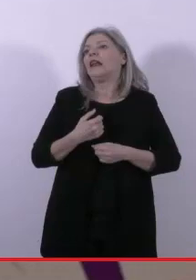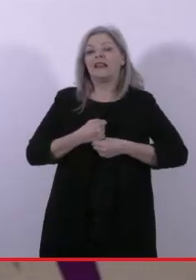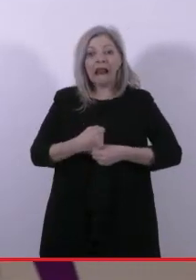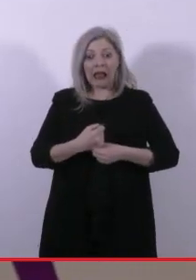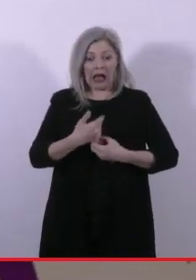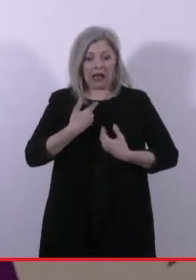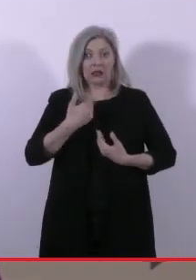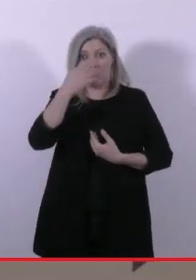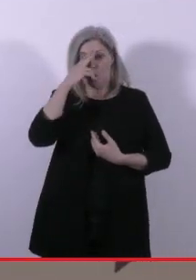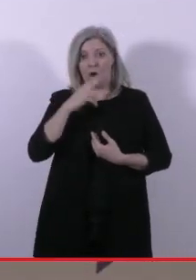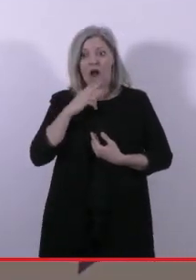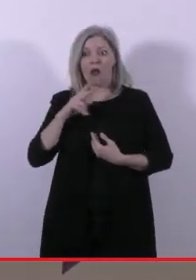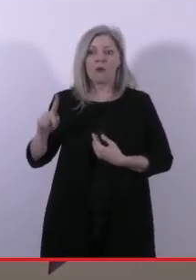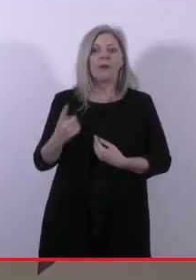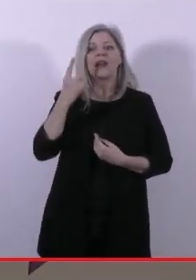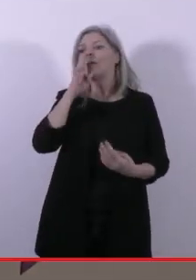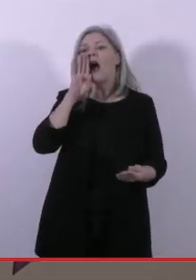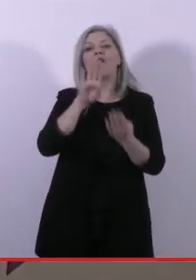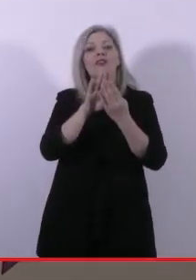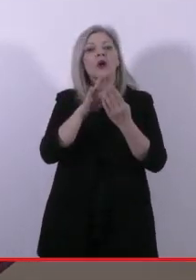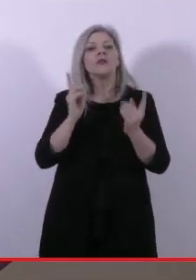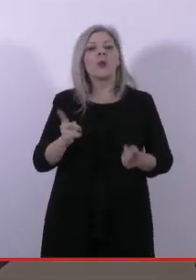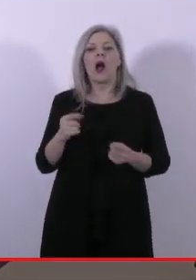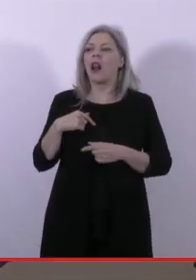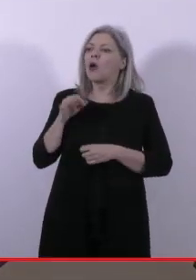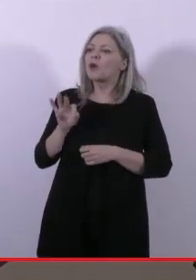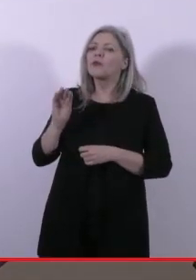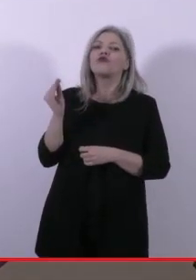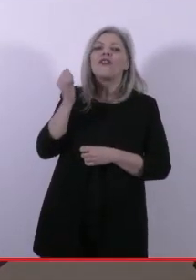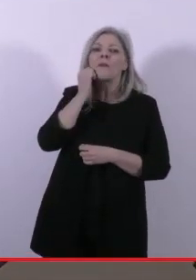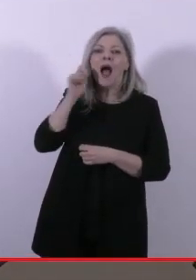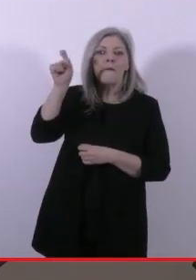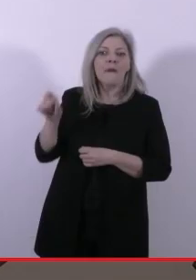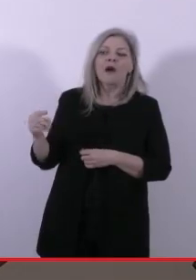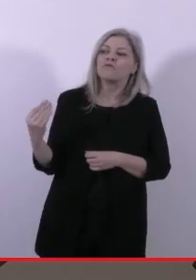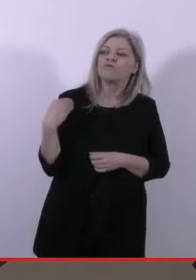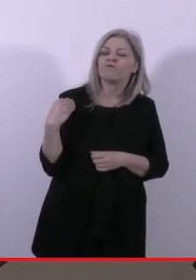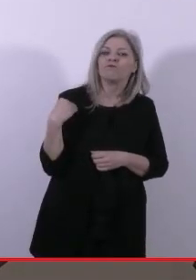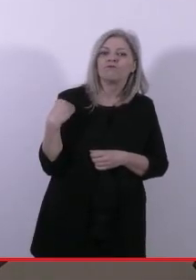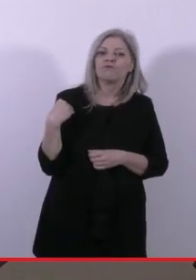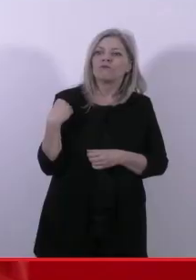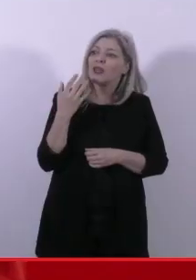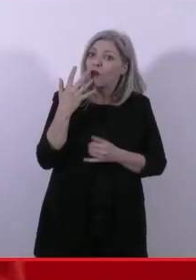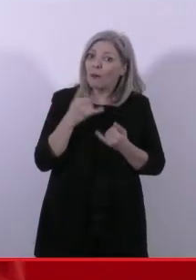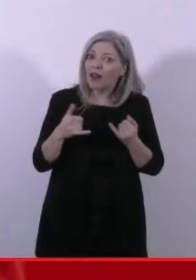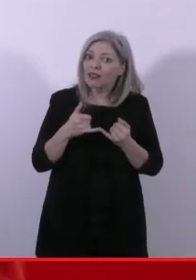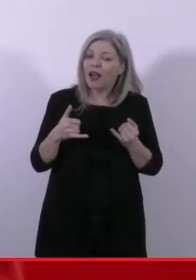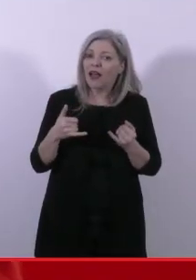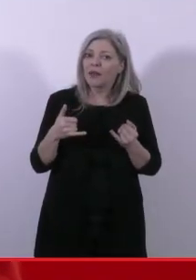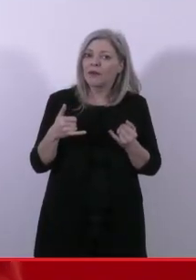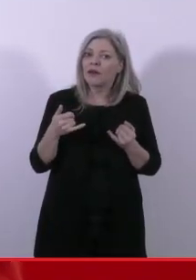che mi sono ritrovata ad affrontare è stata la richiesta di una giovane mamma che mi ha chiesto di poter avere il part-time